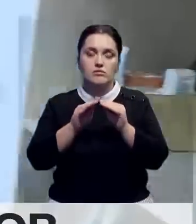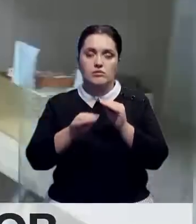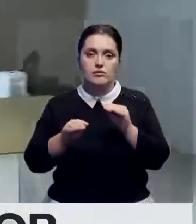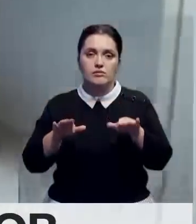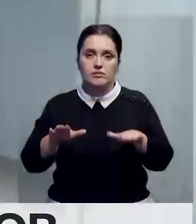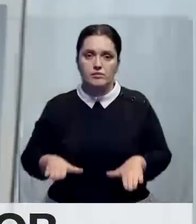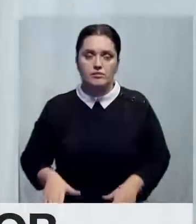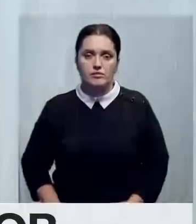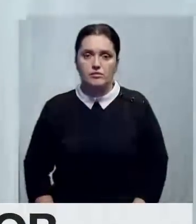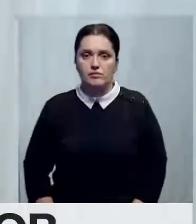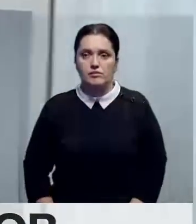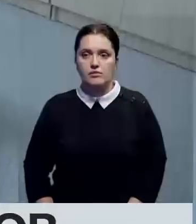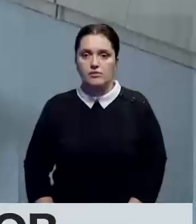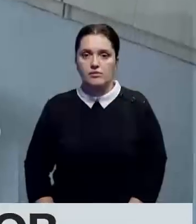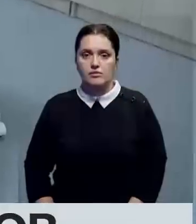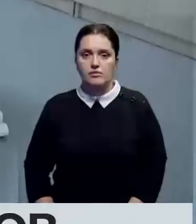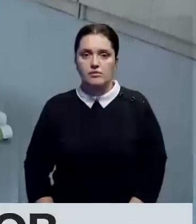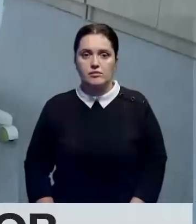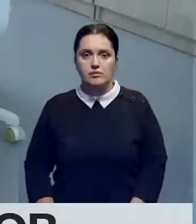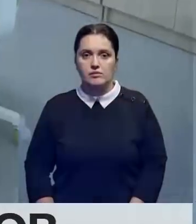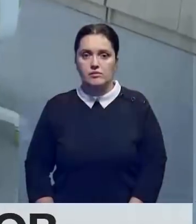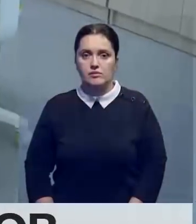общежитий, рассчитанных на 10 тысяч мест.